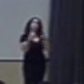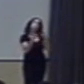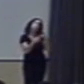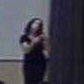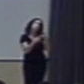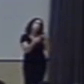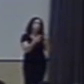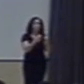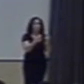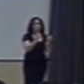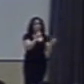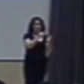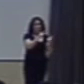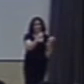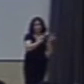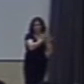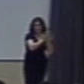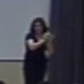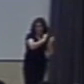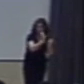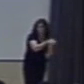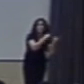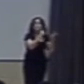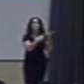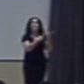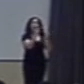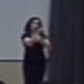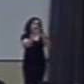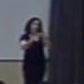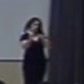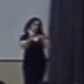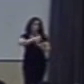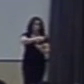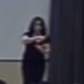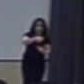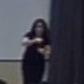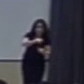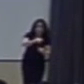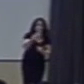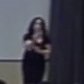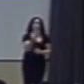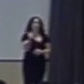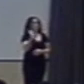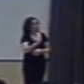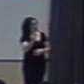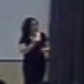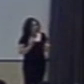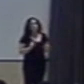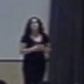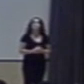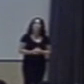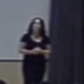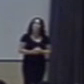activitats de xat, activitats socials, llegir o descarregar notícies és un 45%,